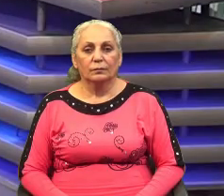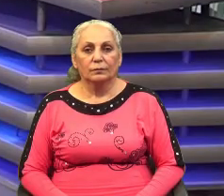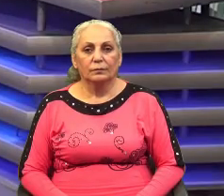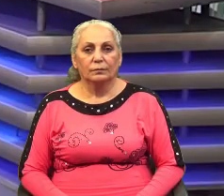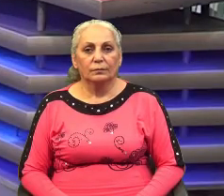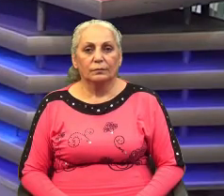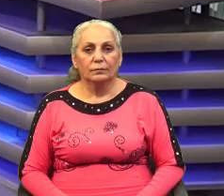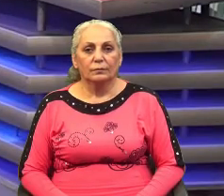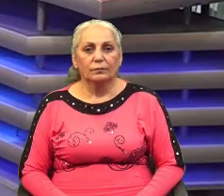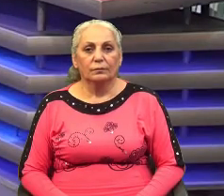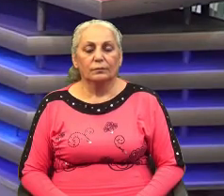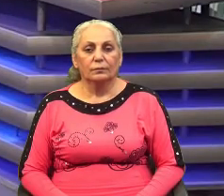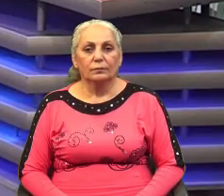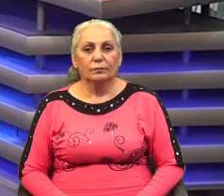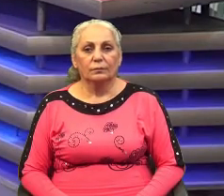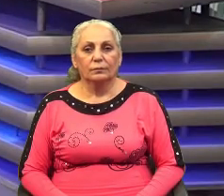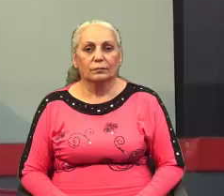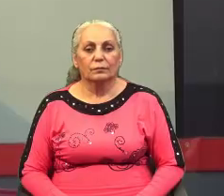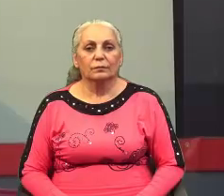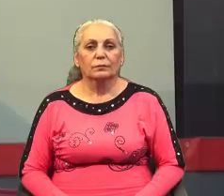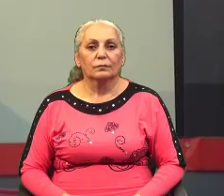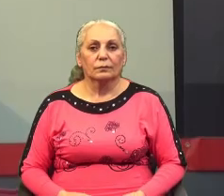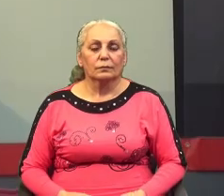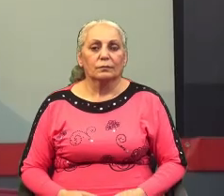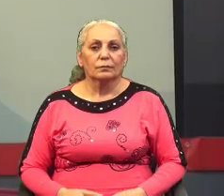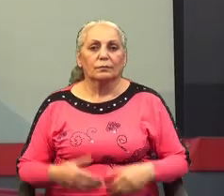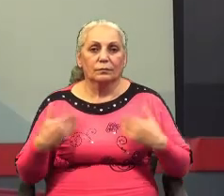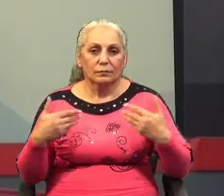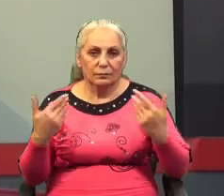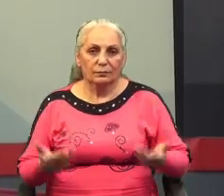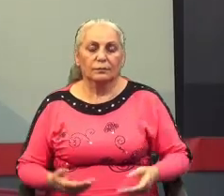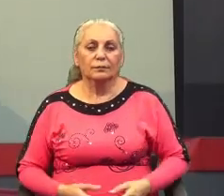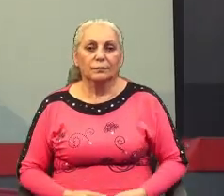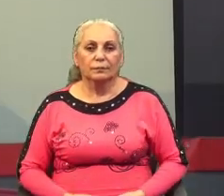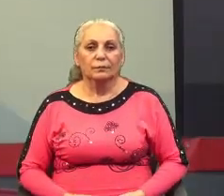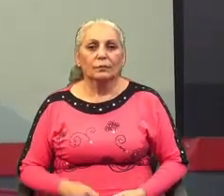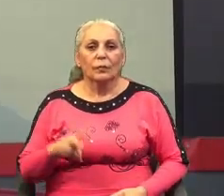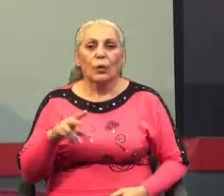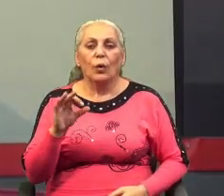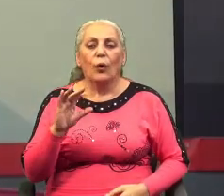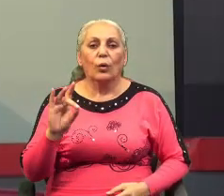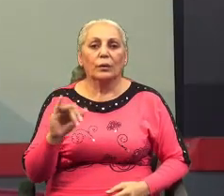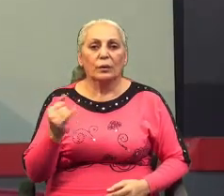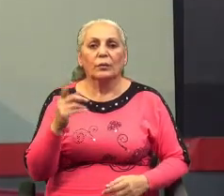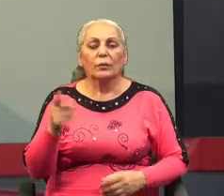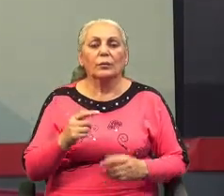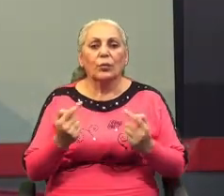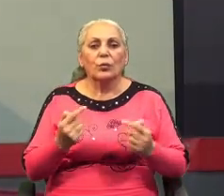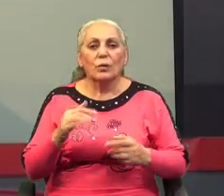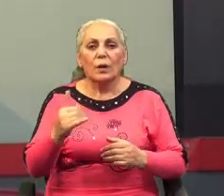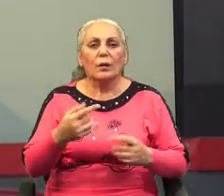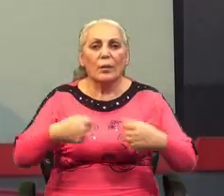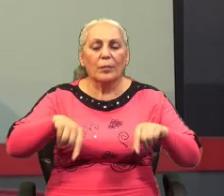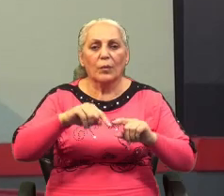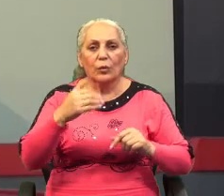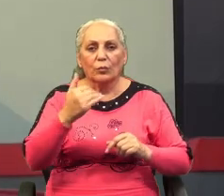Ռամազանի եթերում լրատվության ժամը, դուք դիտում եք Մոլերակը։ Ես Անահիտ Կարապետյանը, բարև ձեզ։ Լոռի բարդ խոշորացված համայնքում պետության և